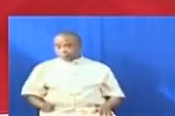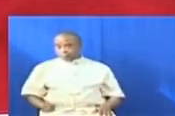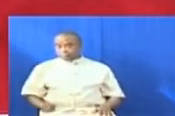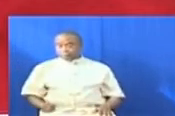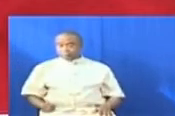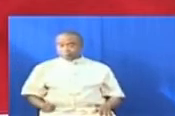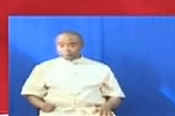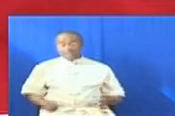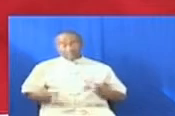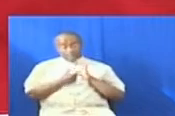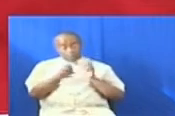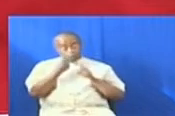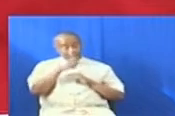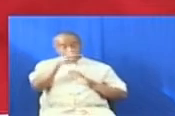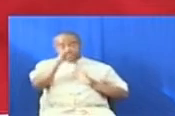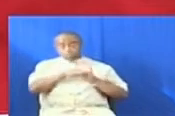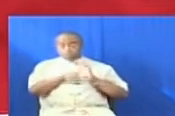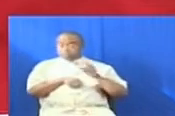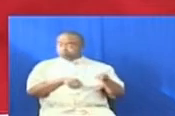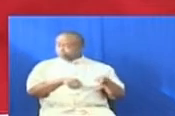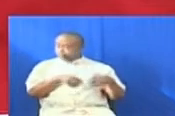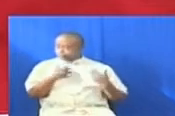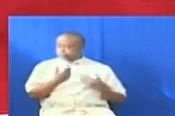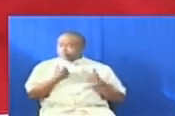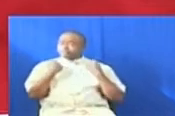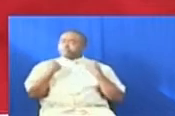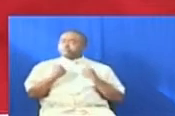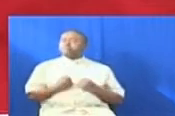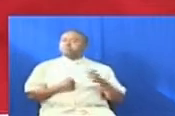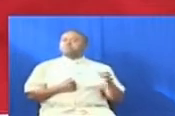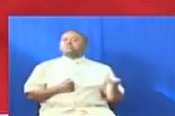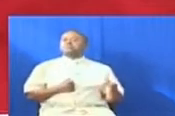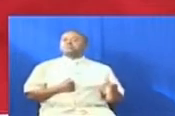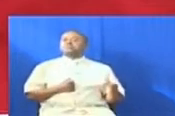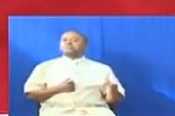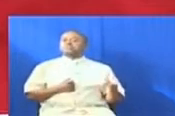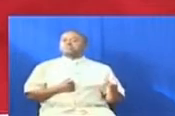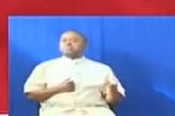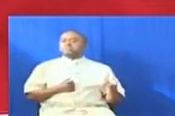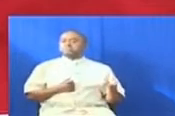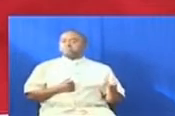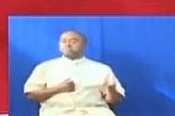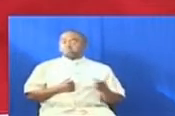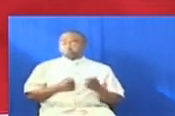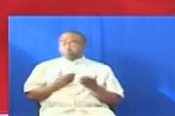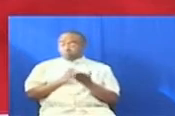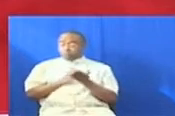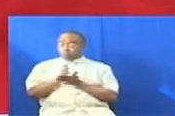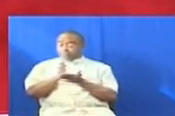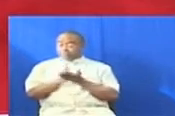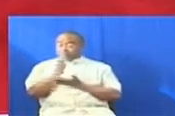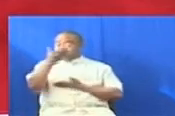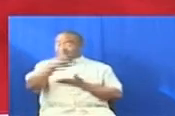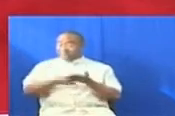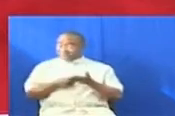ukiangalia utaratibu huu ulivyo mgumu ni kwamba utaratibu wa kupitisha hati ya